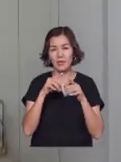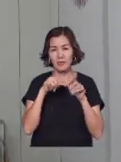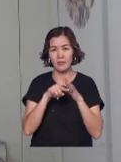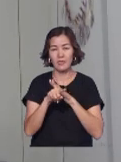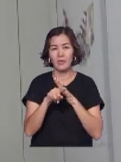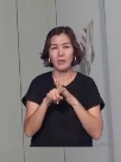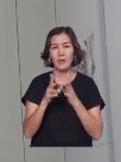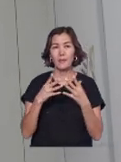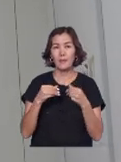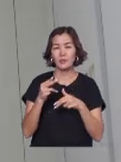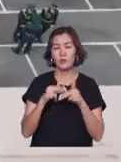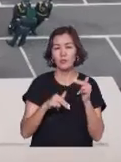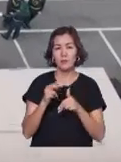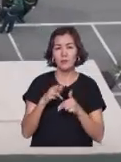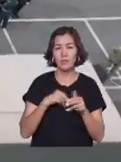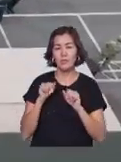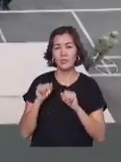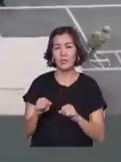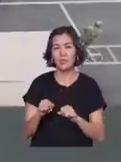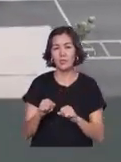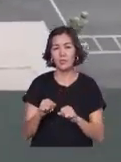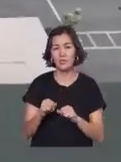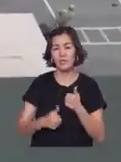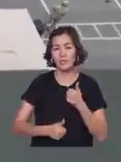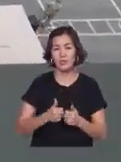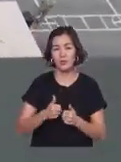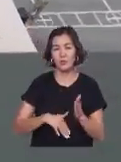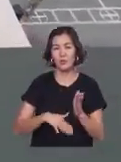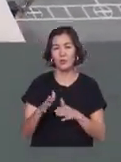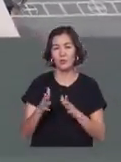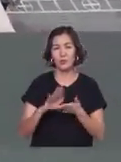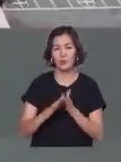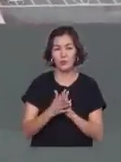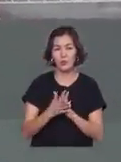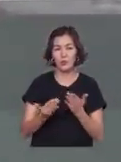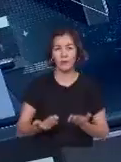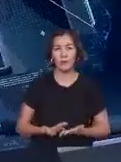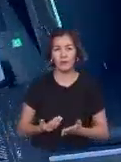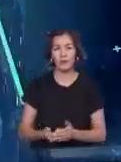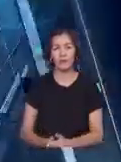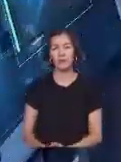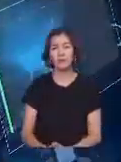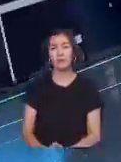семи офицеров, отметив, что защитники Отечества достойны самых лучших условий проживания.